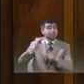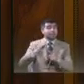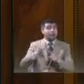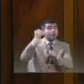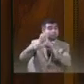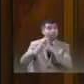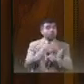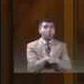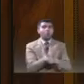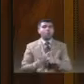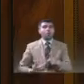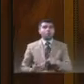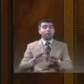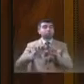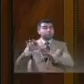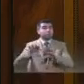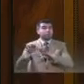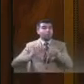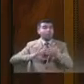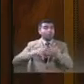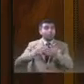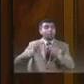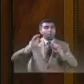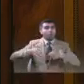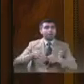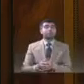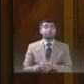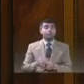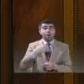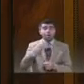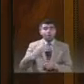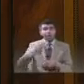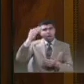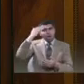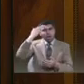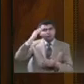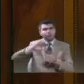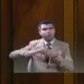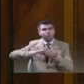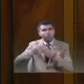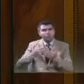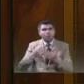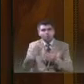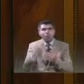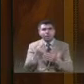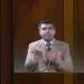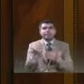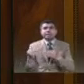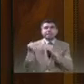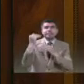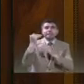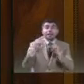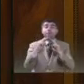بين 4% ل 0.4 هذا مجهود جد مهم، وقد اعترفت بذلك مؤسسة التنقيط العالمية، بحيث